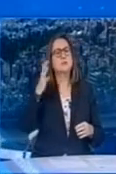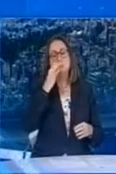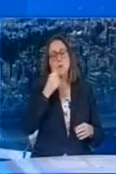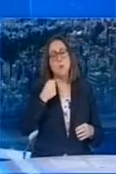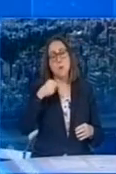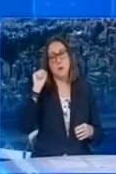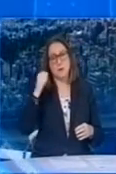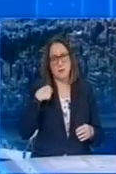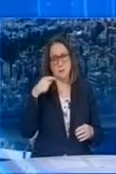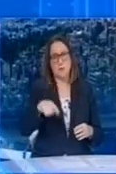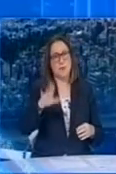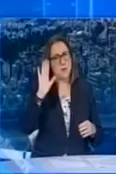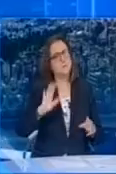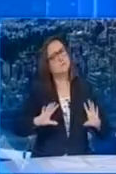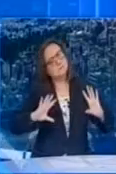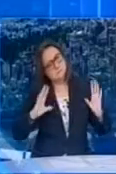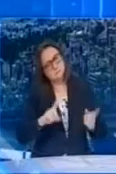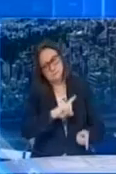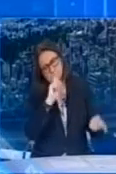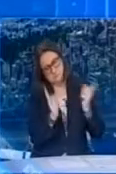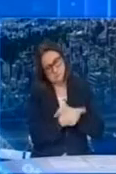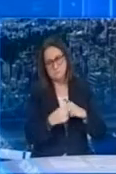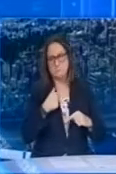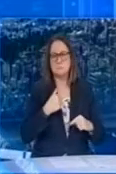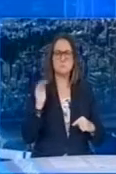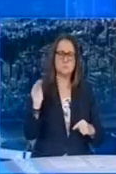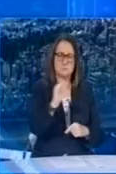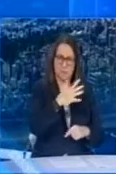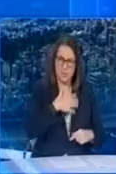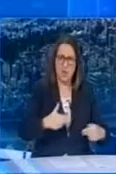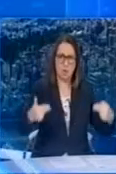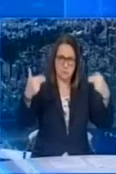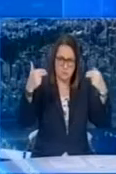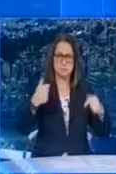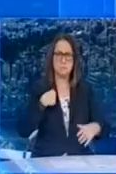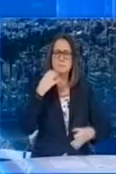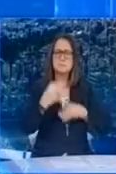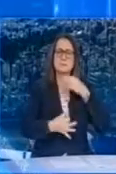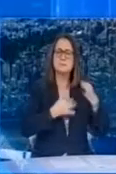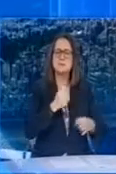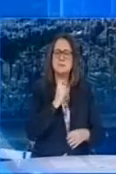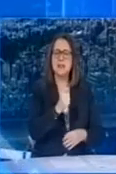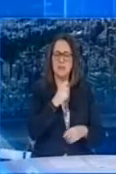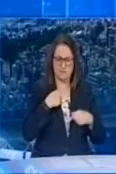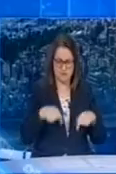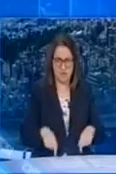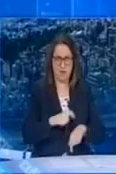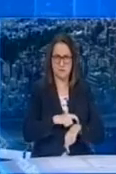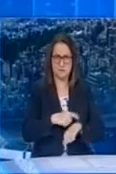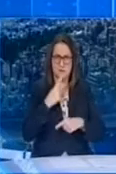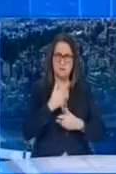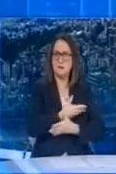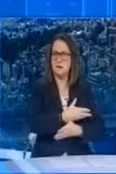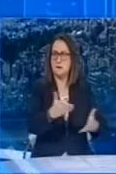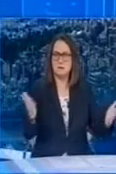έχει. Και η πραγματικότητα είναι ότι ο κ. Μητσοτάκης βάζει λουκέτο στη χώρα γιατί άφησε το ΕΣΥ